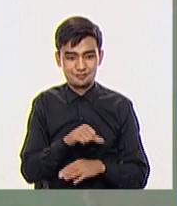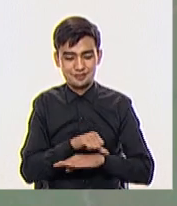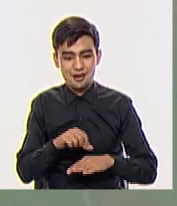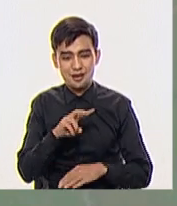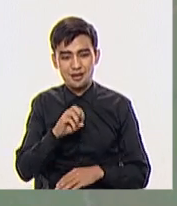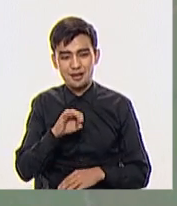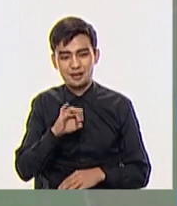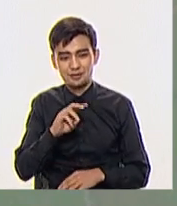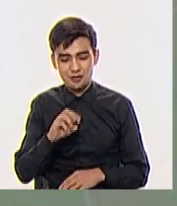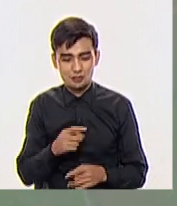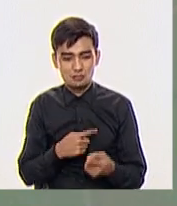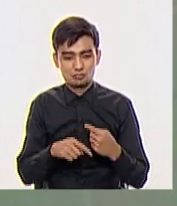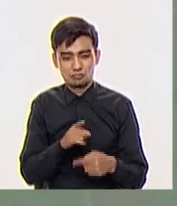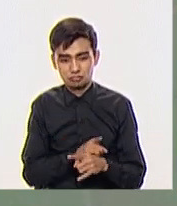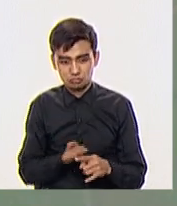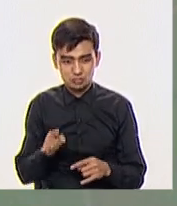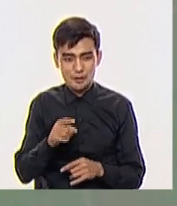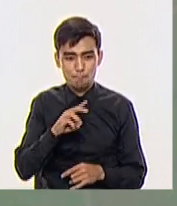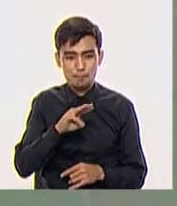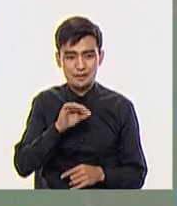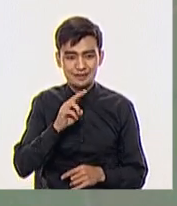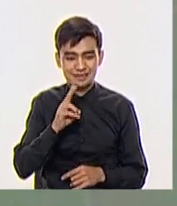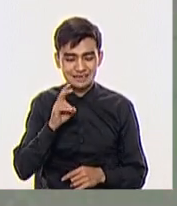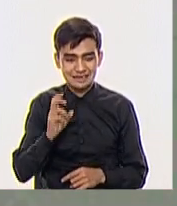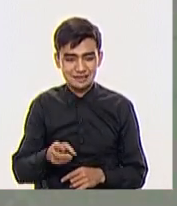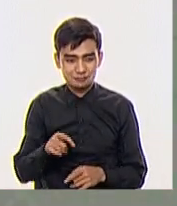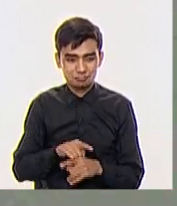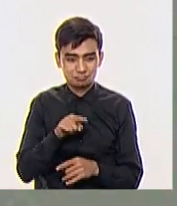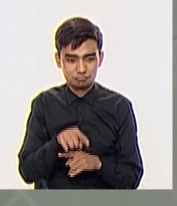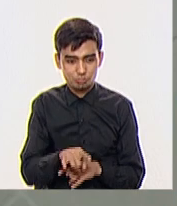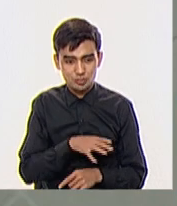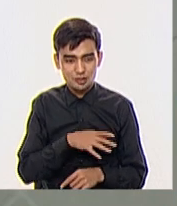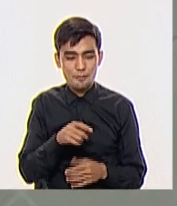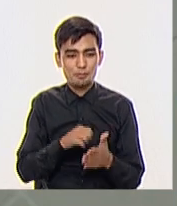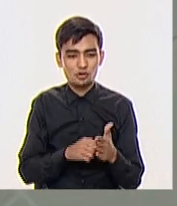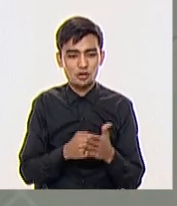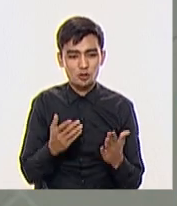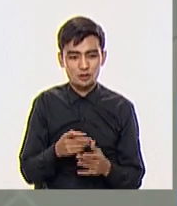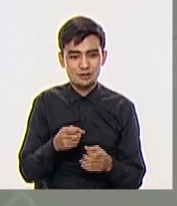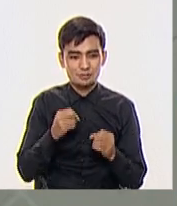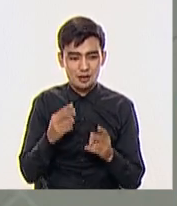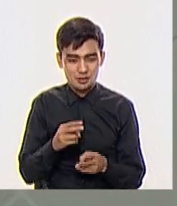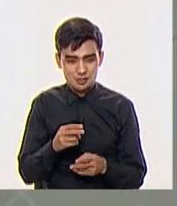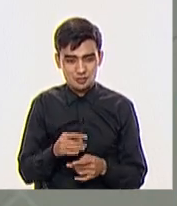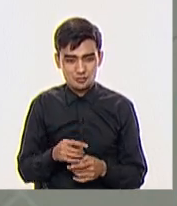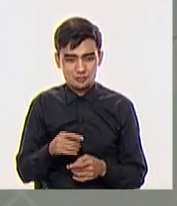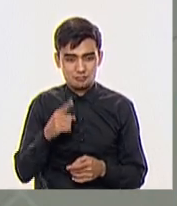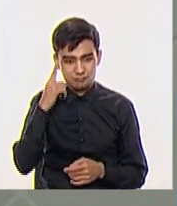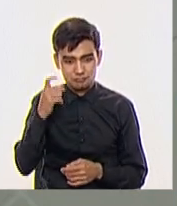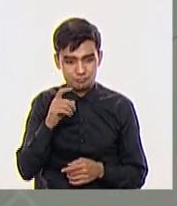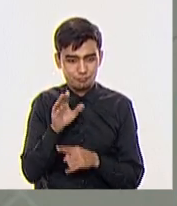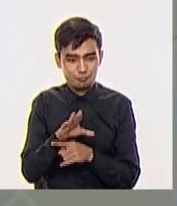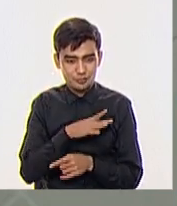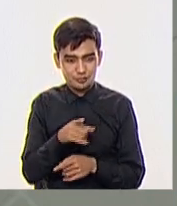Литвы, развернулся и совершил посадку в Минске. Причиной стала информация о предположительном минировании судна. Во время следования